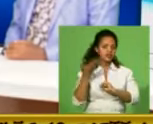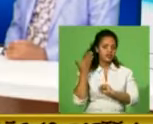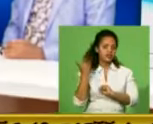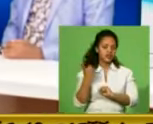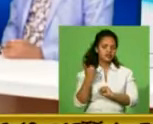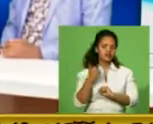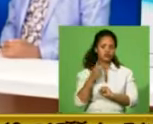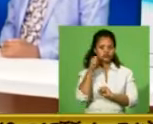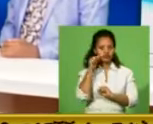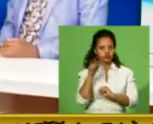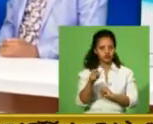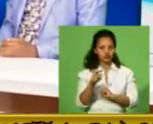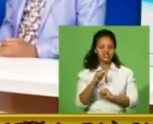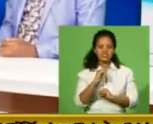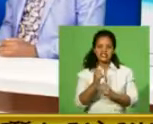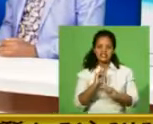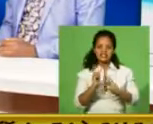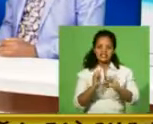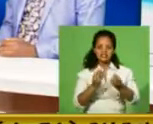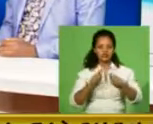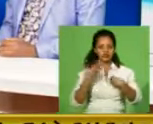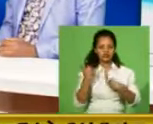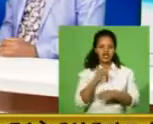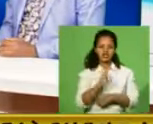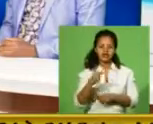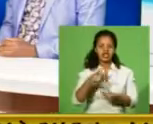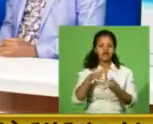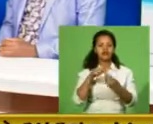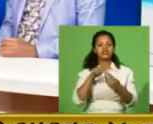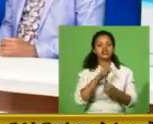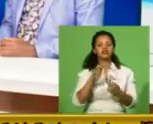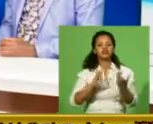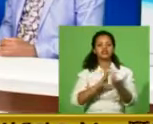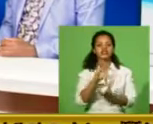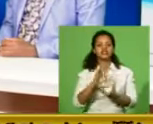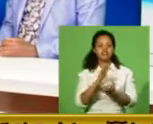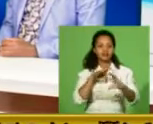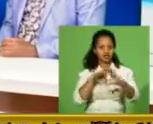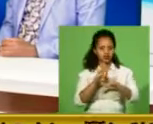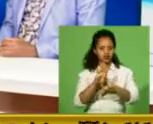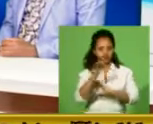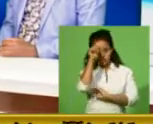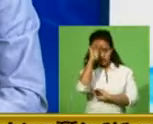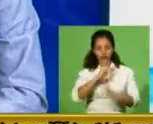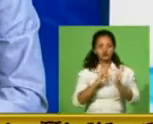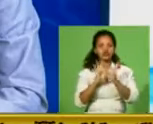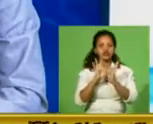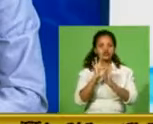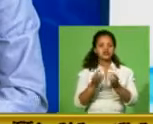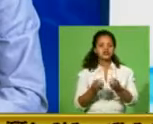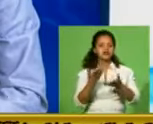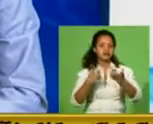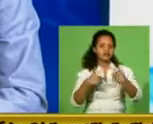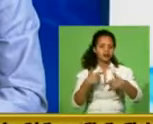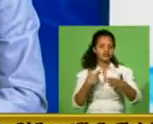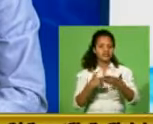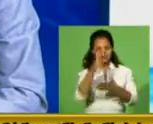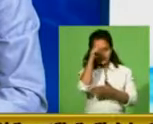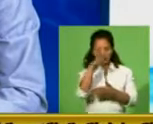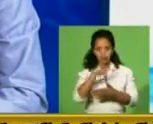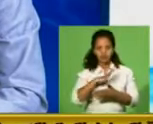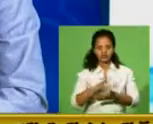እንግዲህ መረጃዎችን ሲሰጡን ነበርና ከአዲስ አበባ አካባቢ ወደ ደቡብ ክልል የሚገቡ ሰዎች ቁጥራቸው እየተበራከተ መጥቷል። ከነዚህ